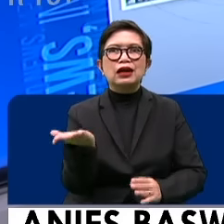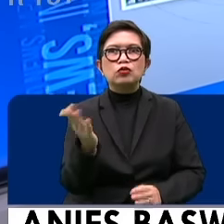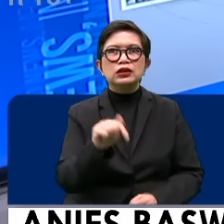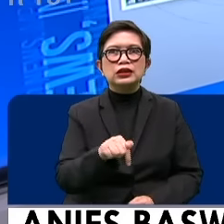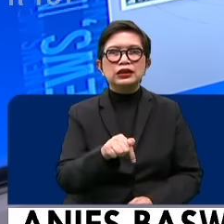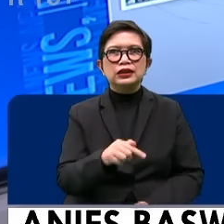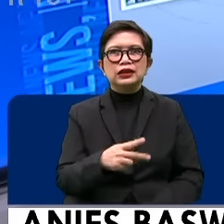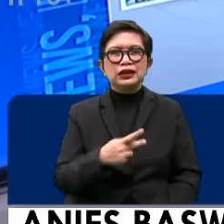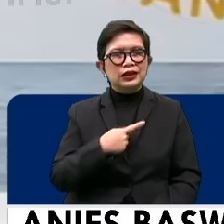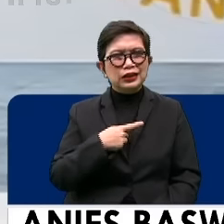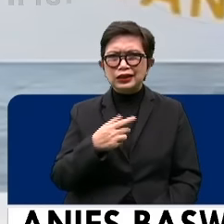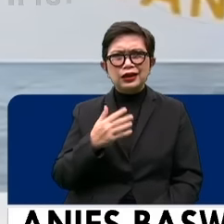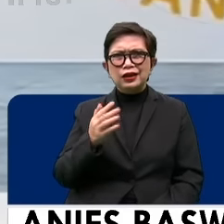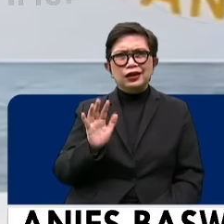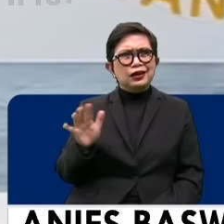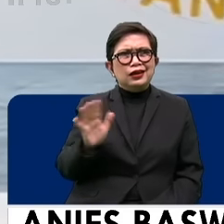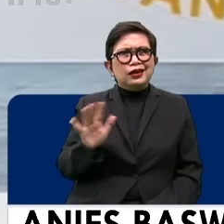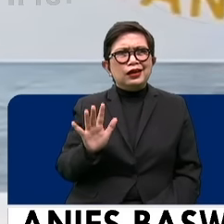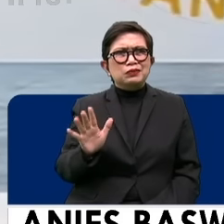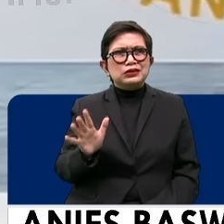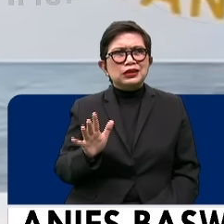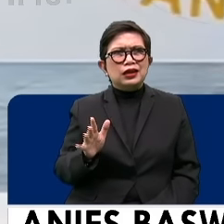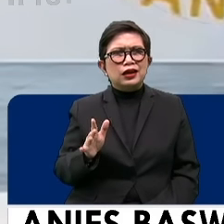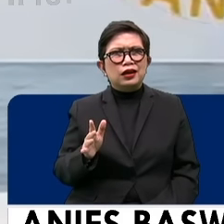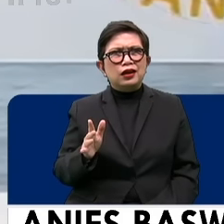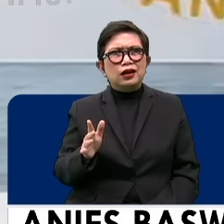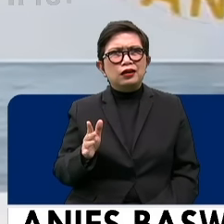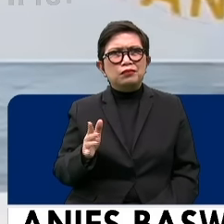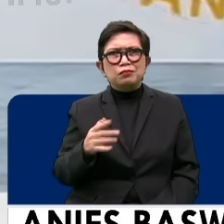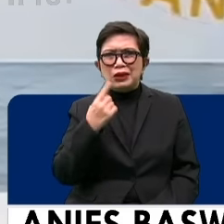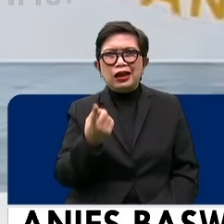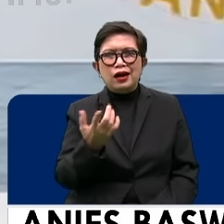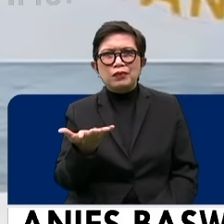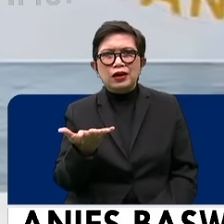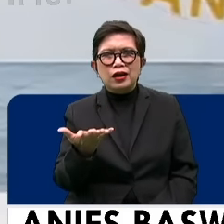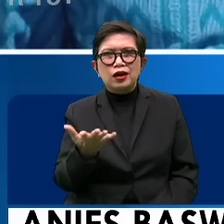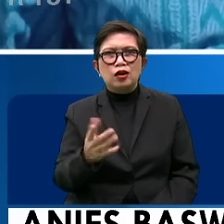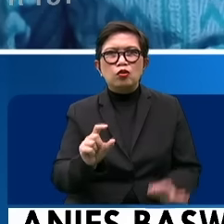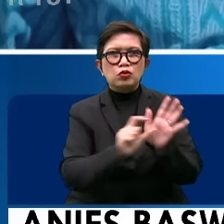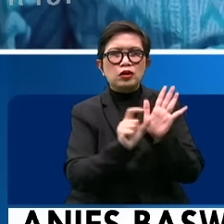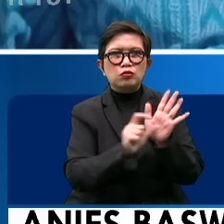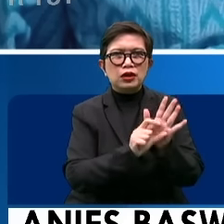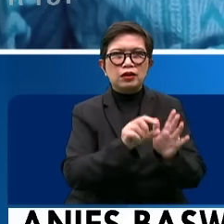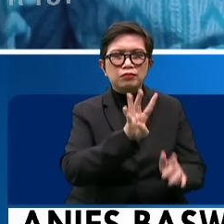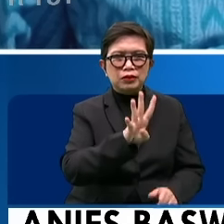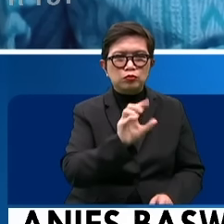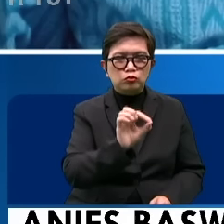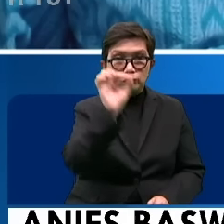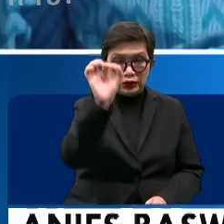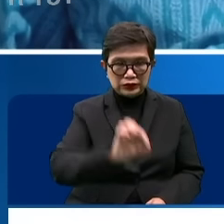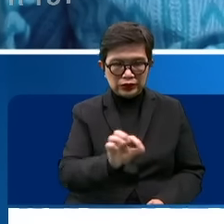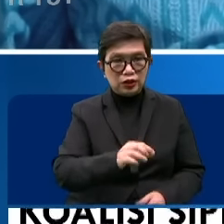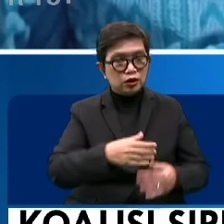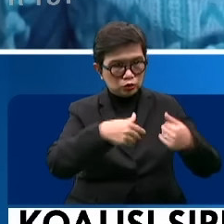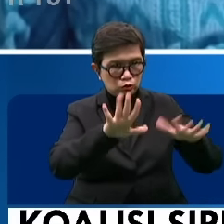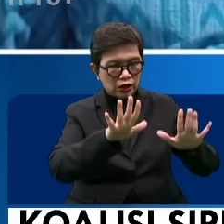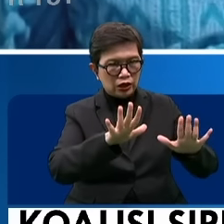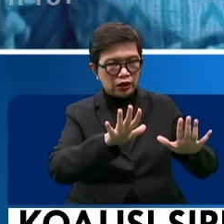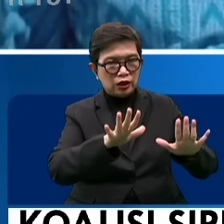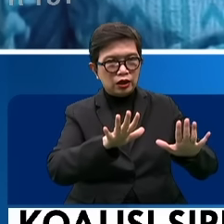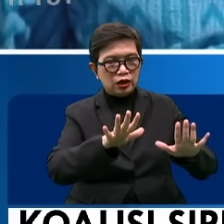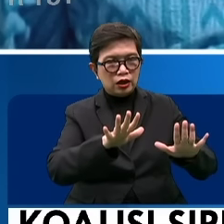Kita tentu tidak bisa gini loh, karena undang-undangnya sudah 40%, tentu minimal 40%. Nah, kemudian